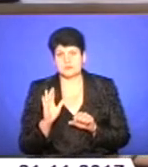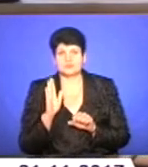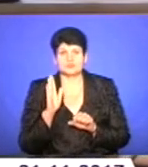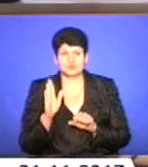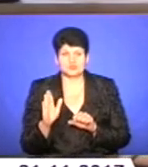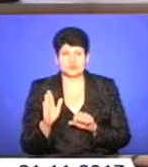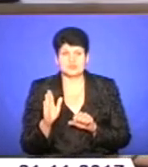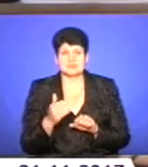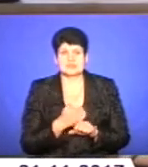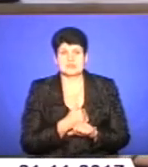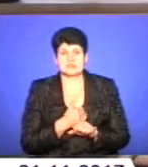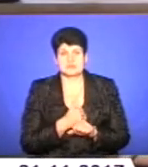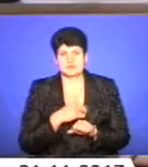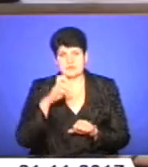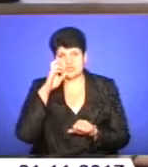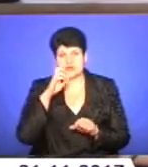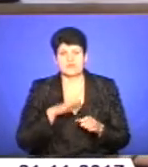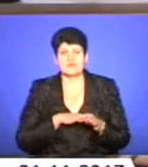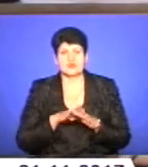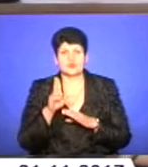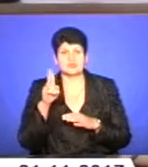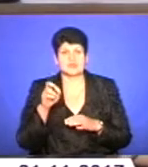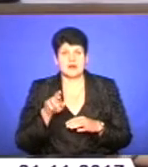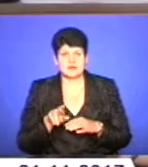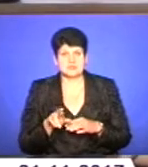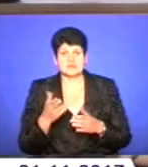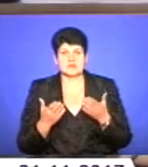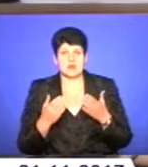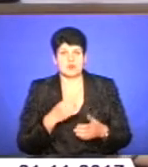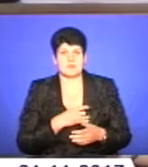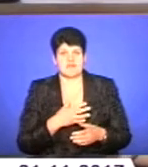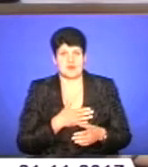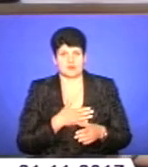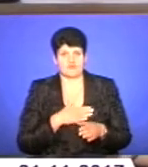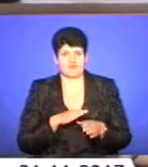за ініціативою державного виконавця або приватного виконавця.